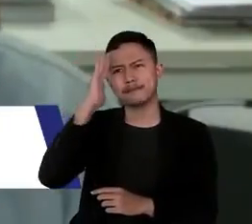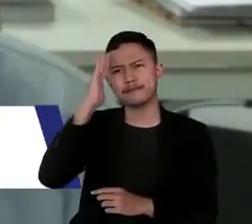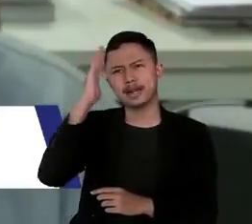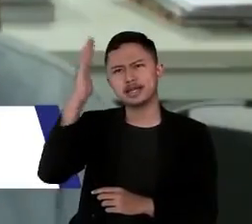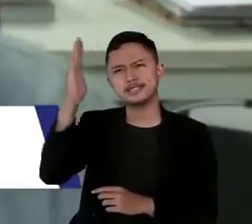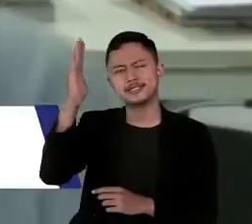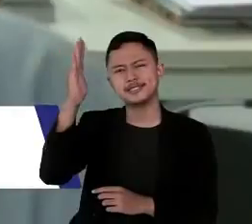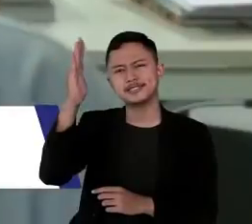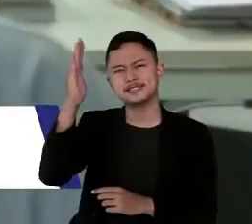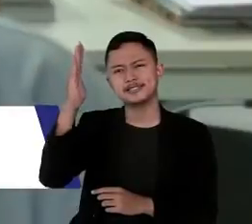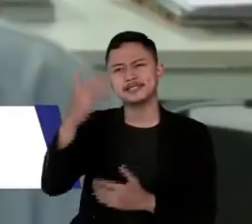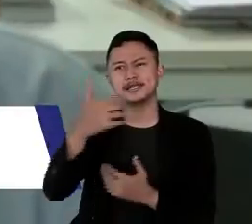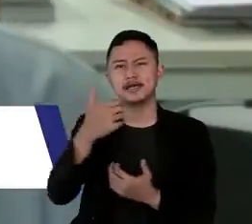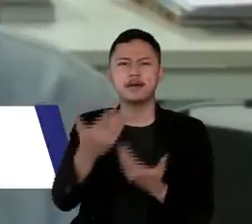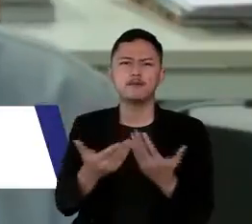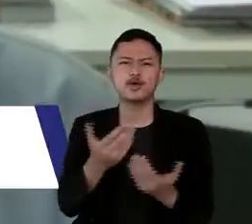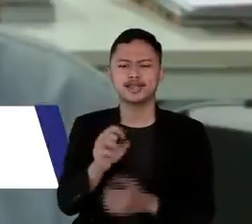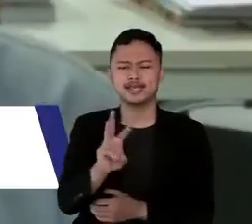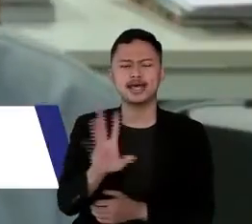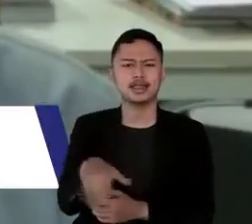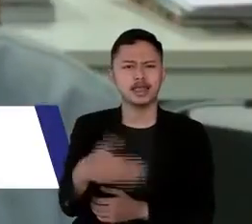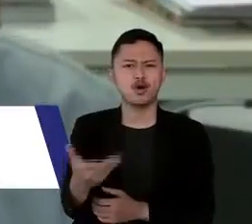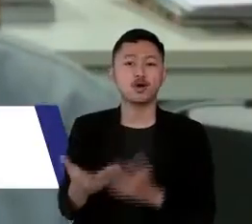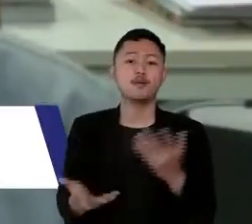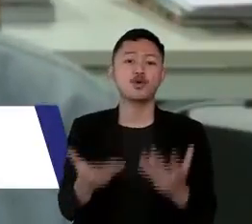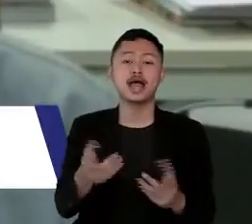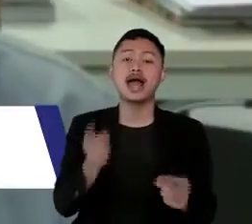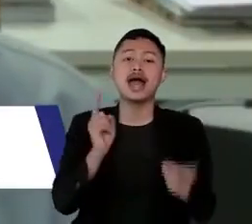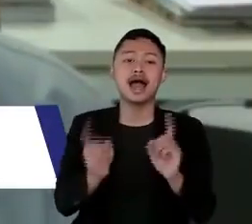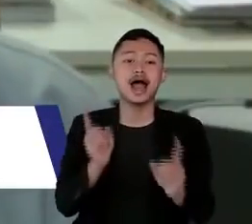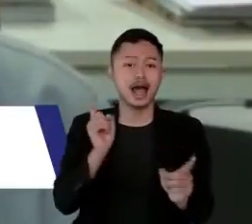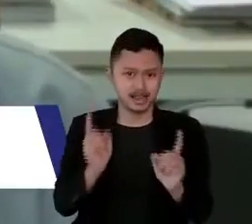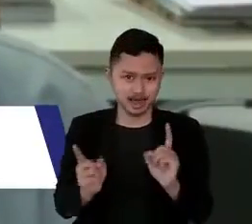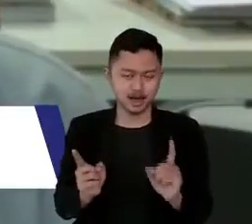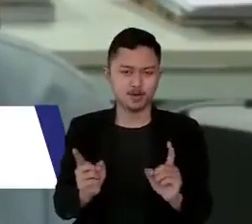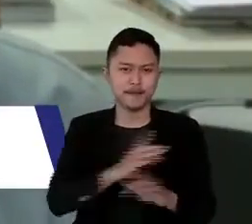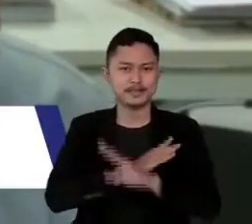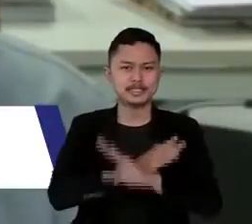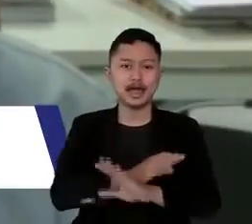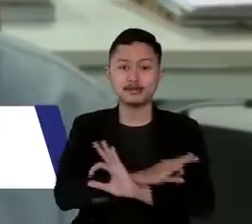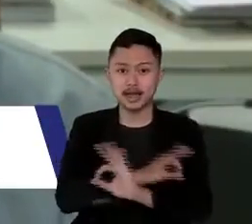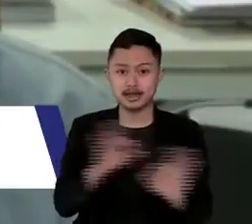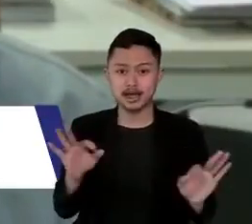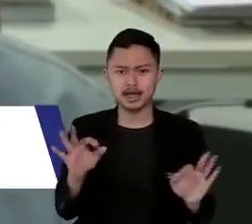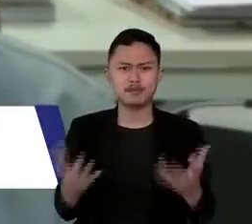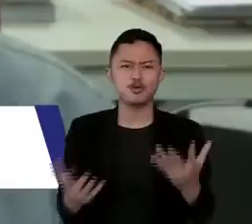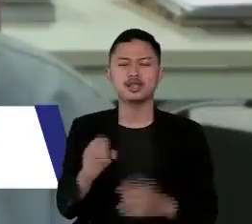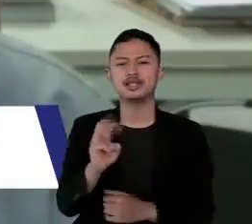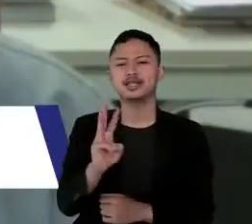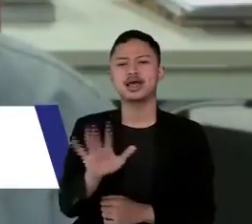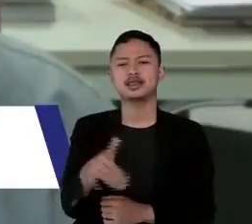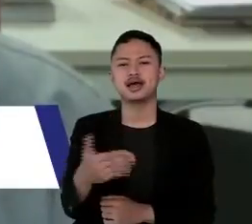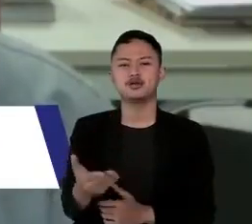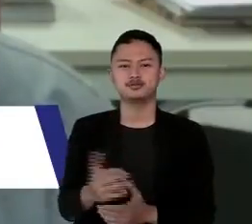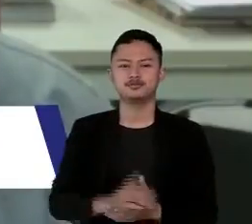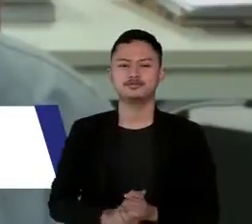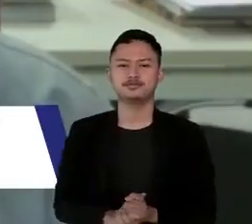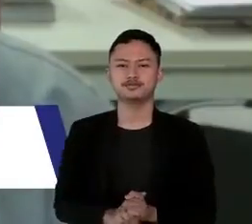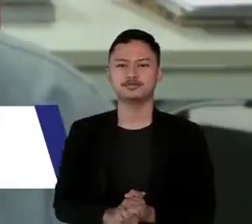yang terbaik akan berlangsung hingga tahun jika tanpa intervensi syukur alhamdulillah